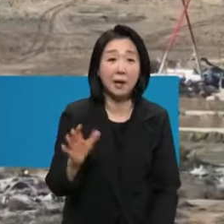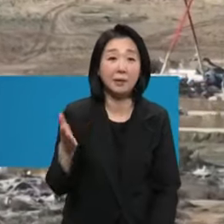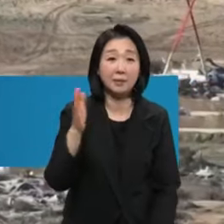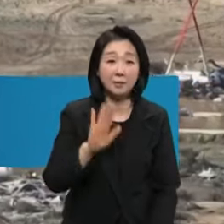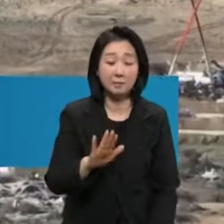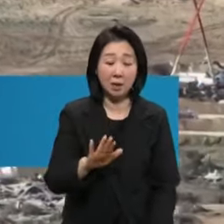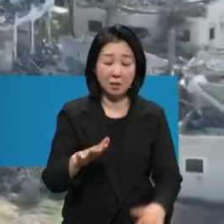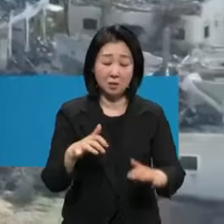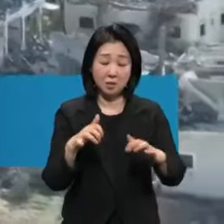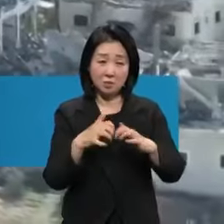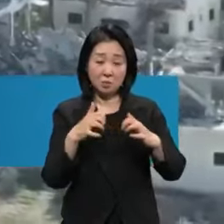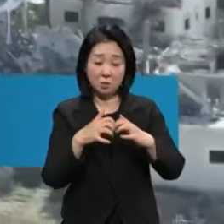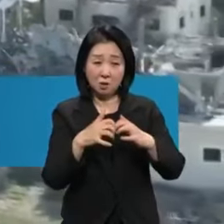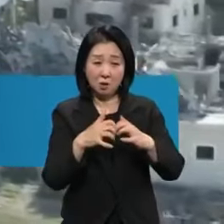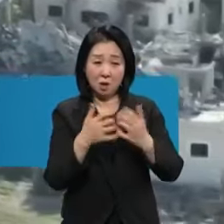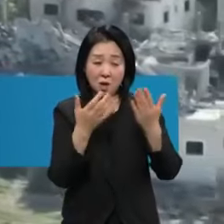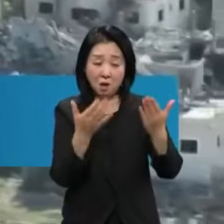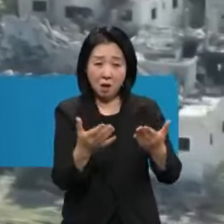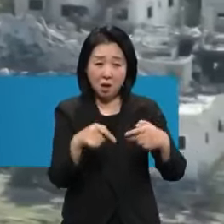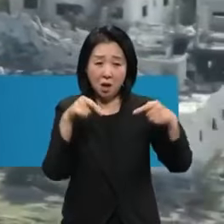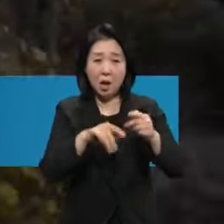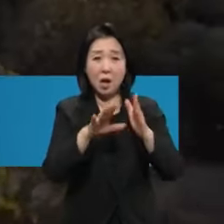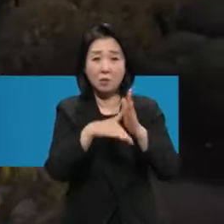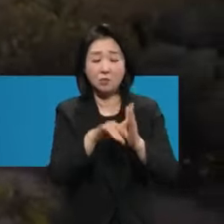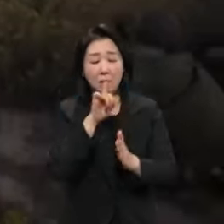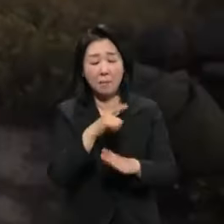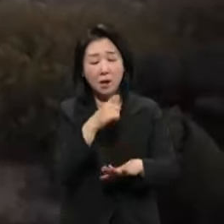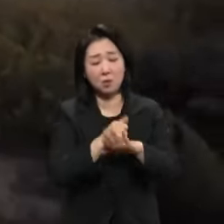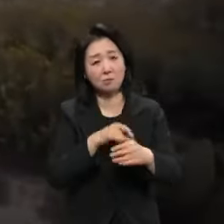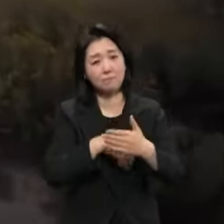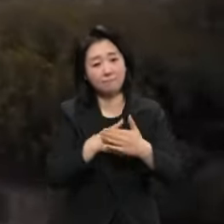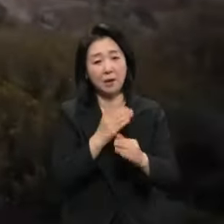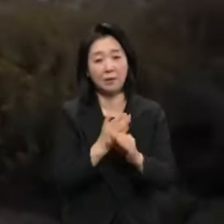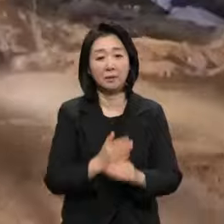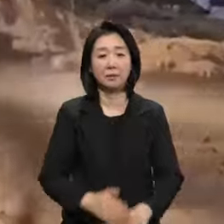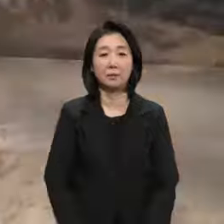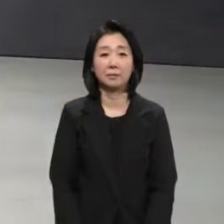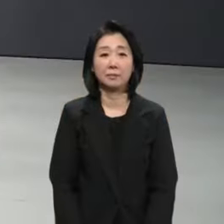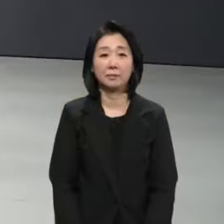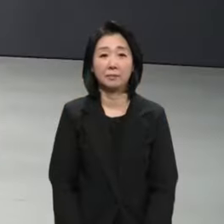않았지만 휴전 협상 중에 나온 발언이라 긴장감이 커지고 있습니다.